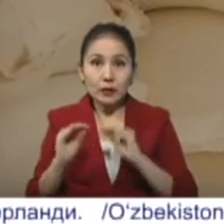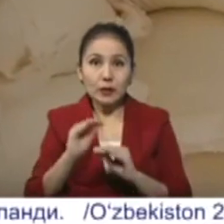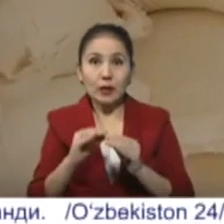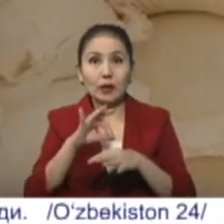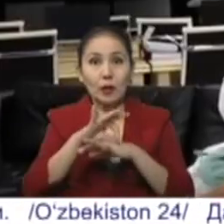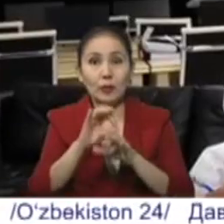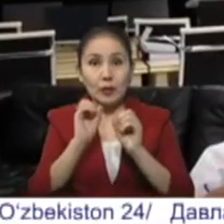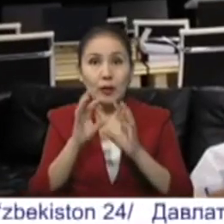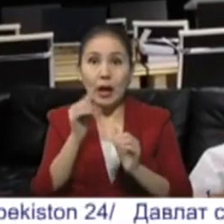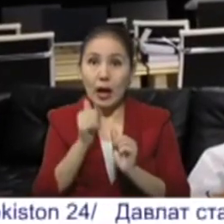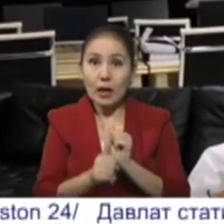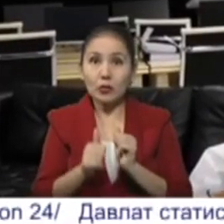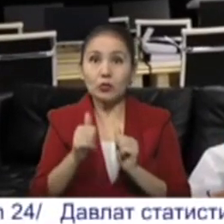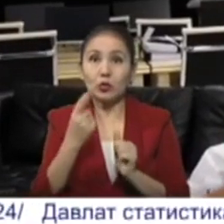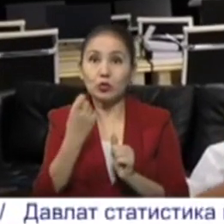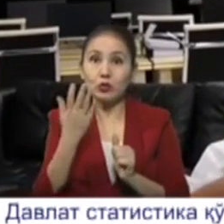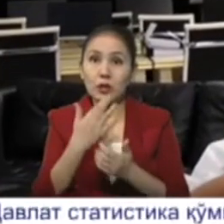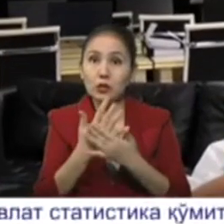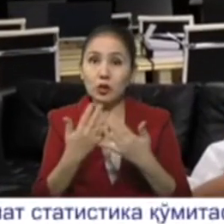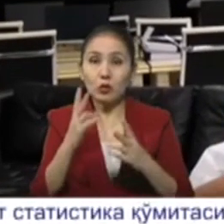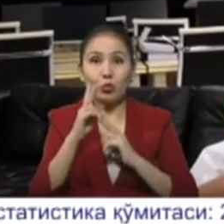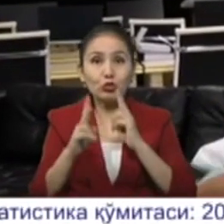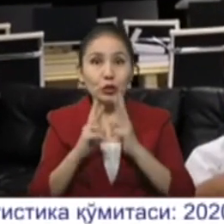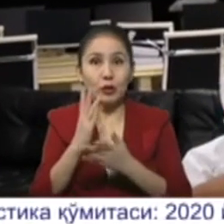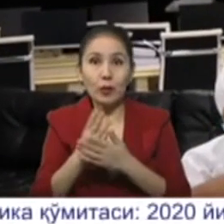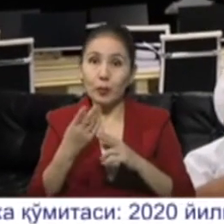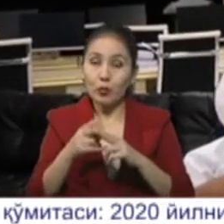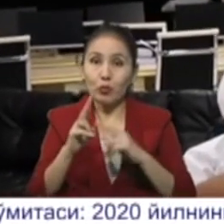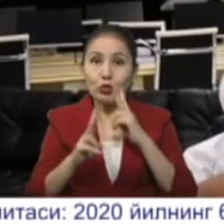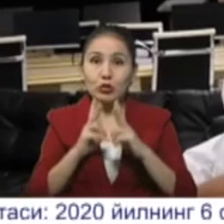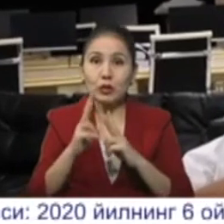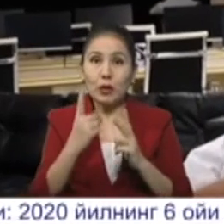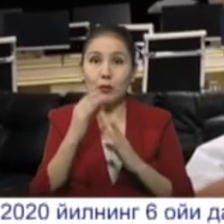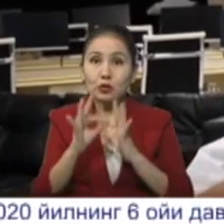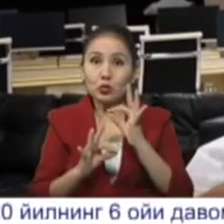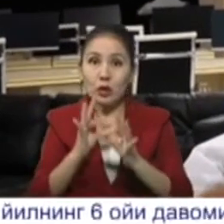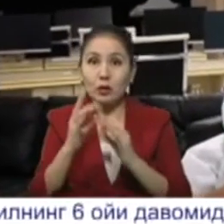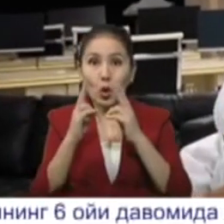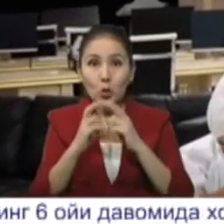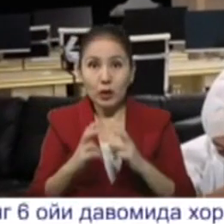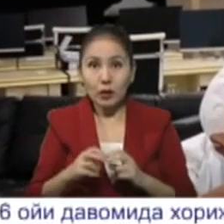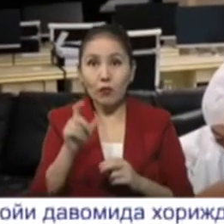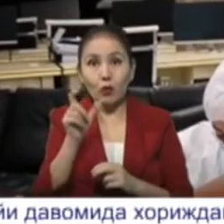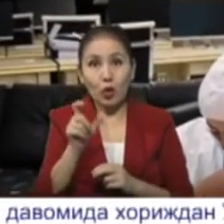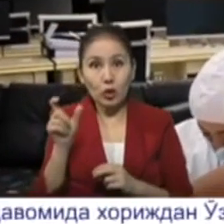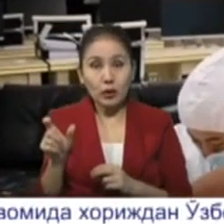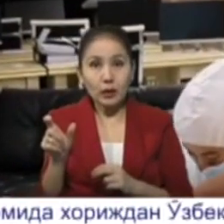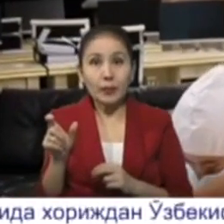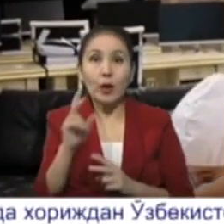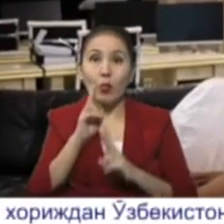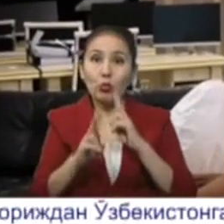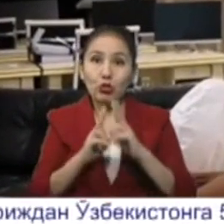yetkazib berildi. Har kuni 100 dan ziyod murojaatlar kelib tushmoqda. Bu murojaatlarni bir sutka davomida o'rganib, fuqaroga